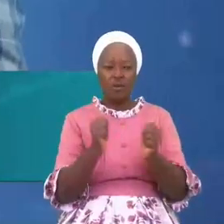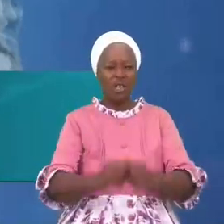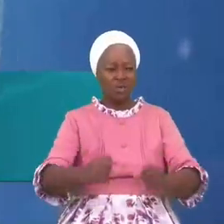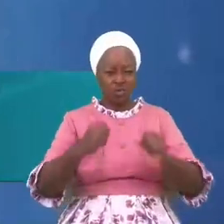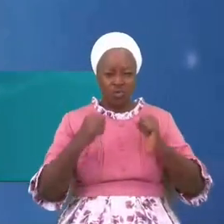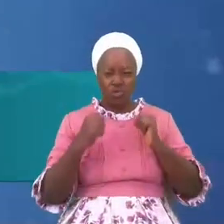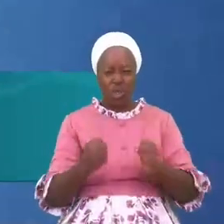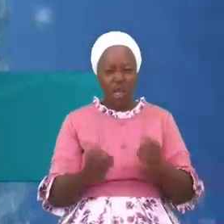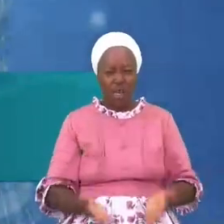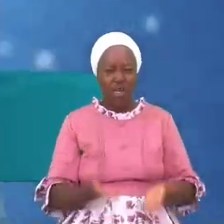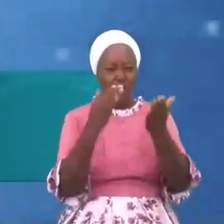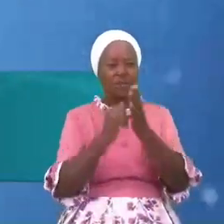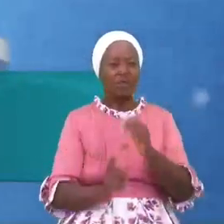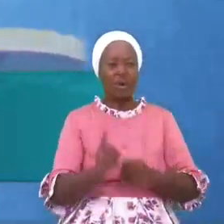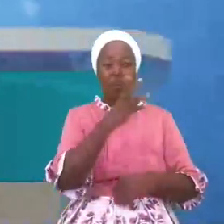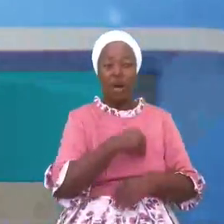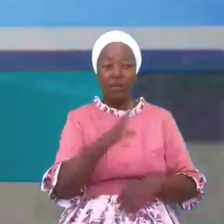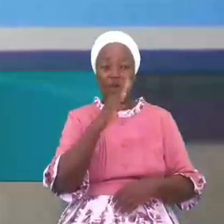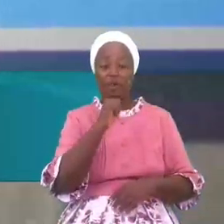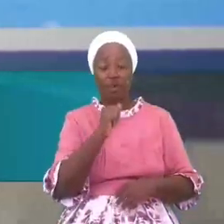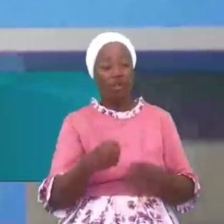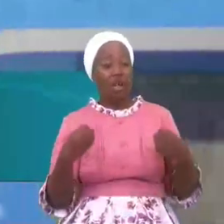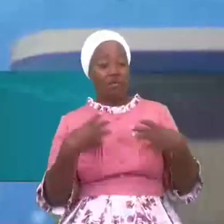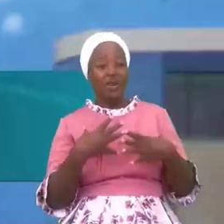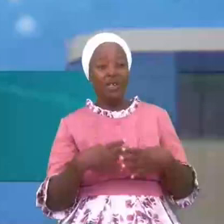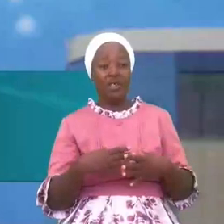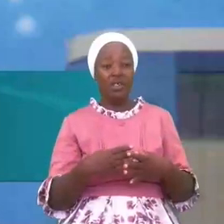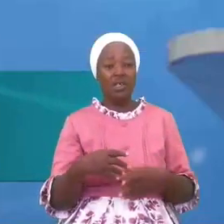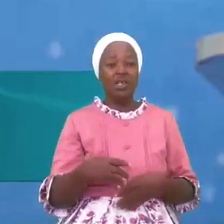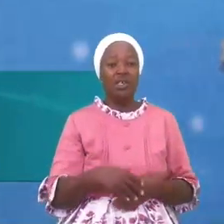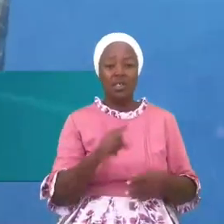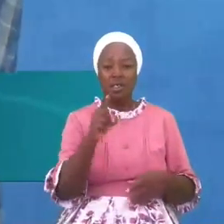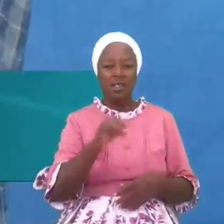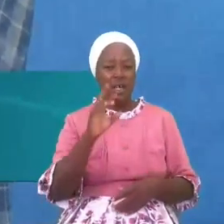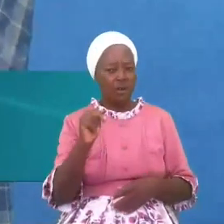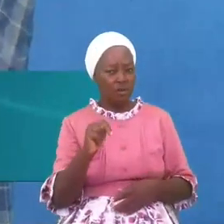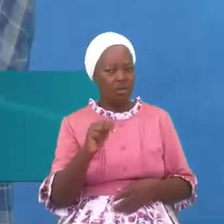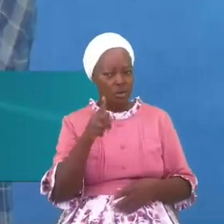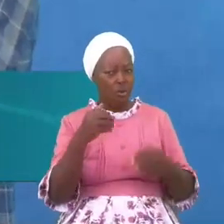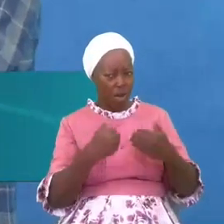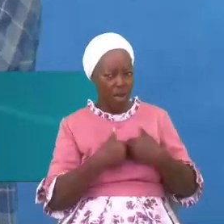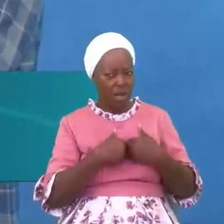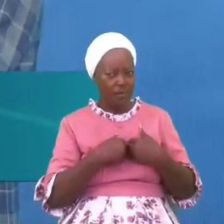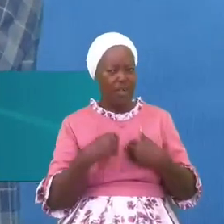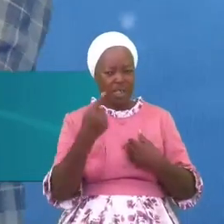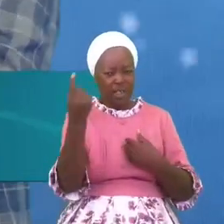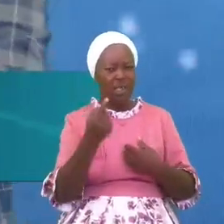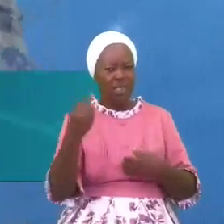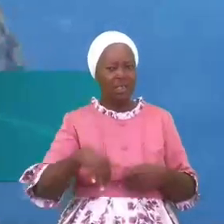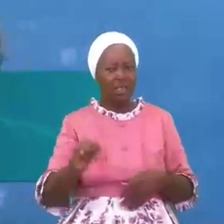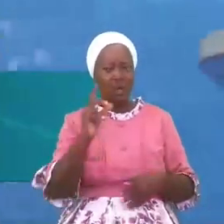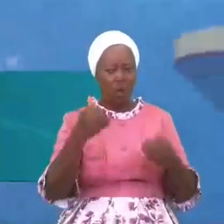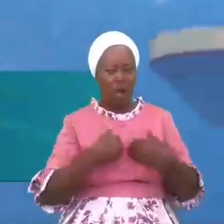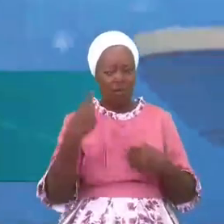aux villes de Juda, voici votre Dieu. Vous avez l'éternité,